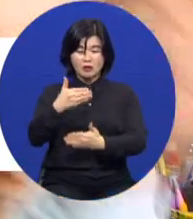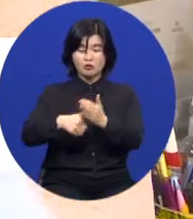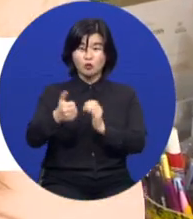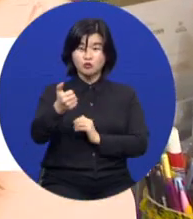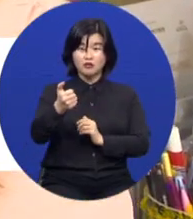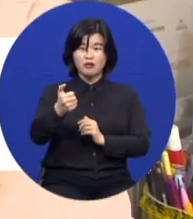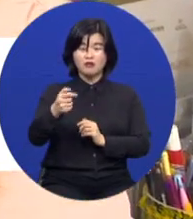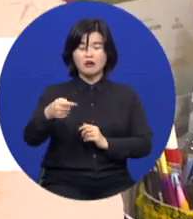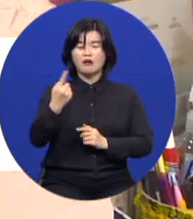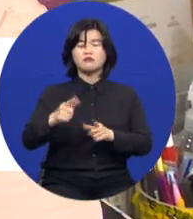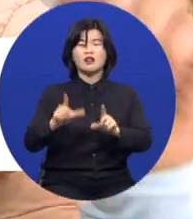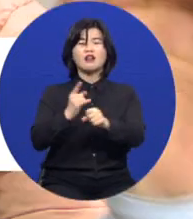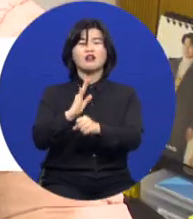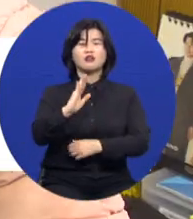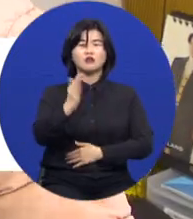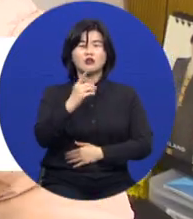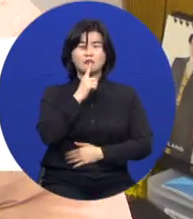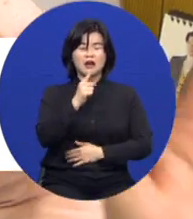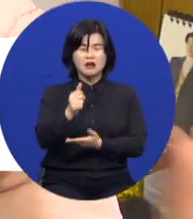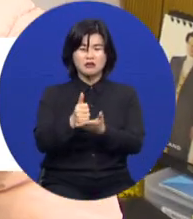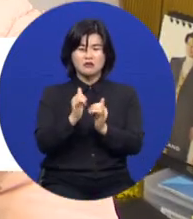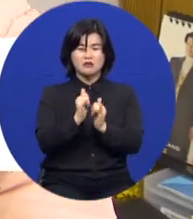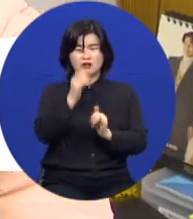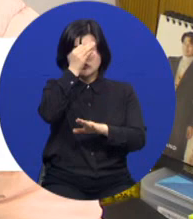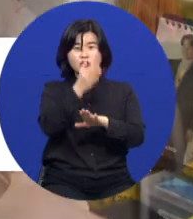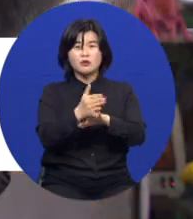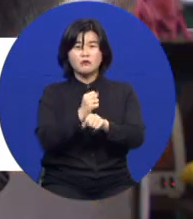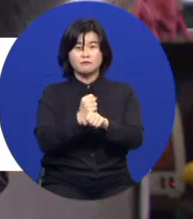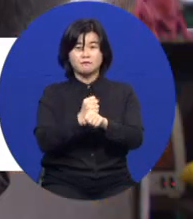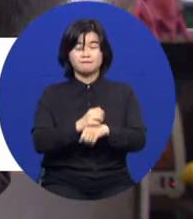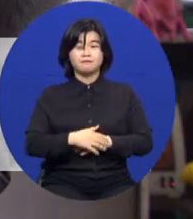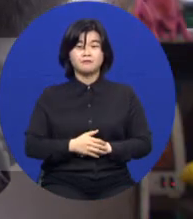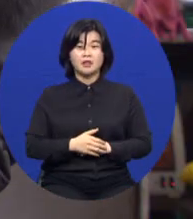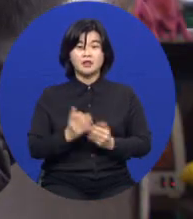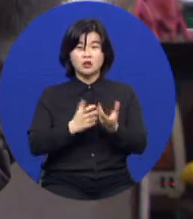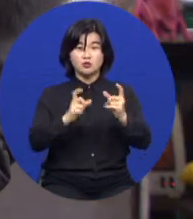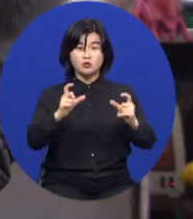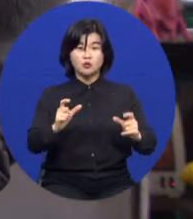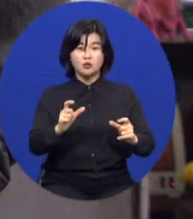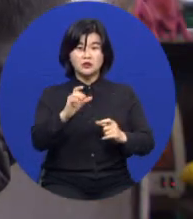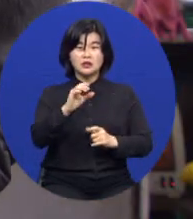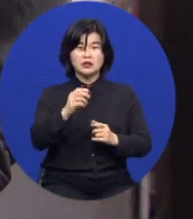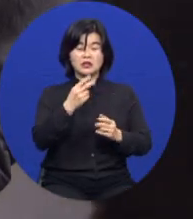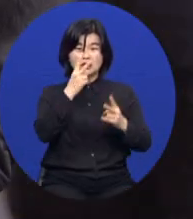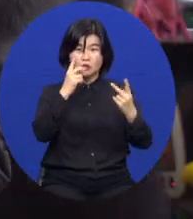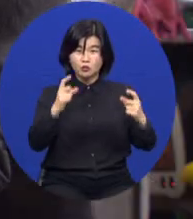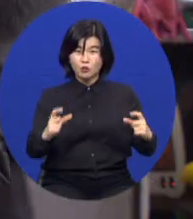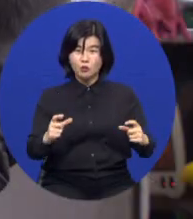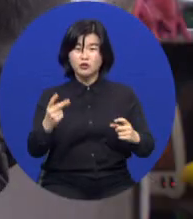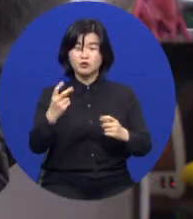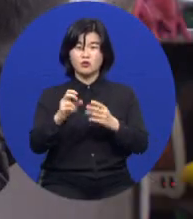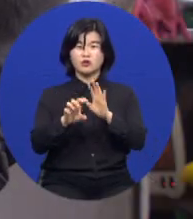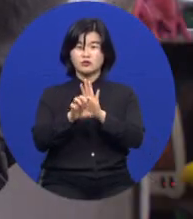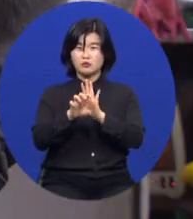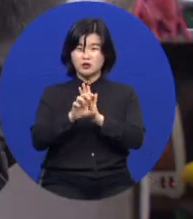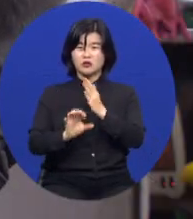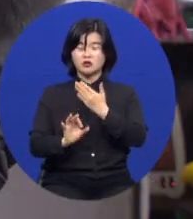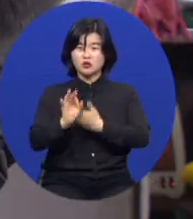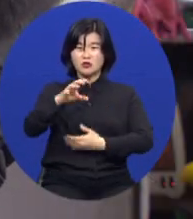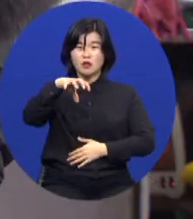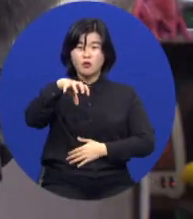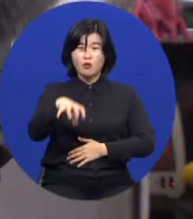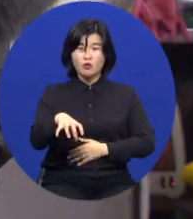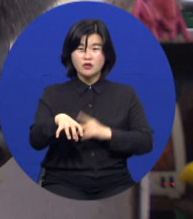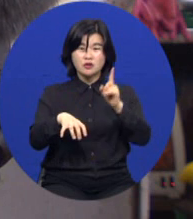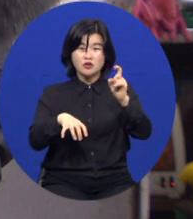50개는 그 다음날 나가야 된다는 것이 고객님한테도 죄송하고. 제주에서는 제주시 이도동과 서귀포시 성산과 표선 등